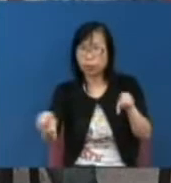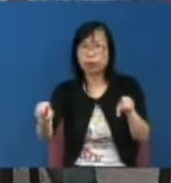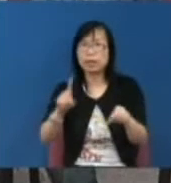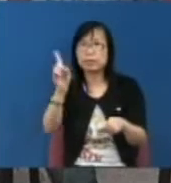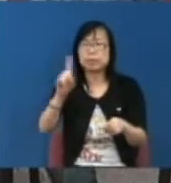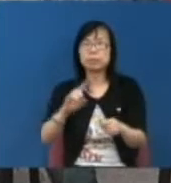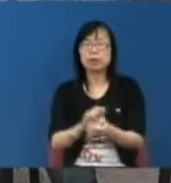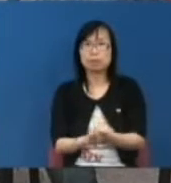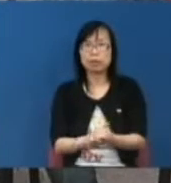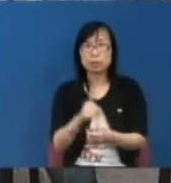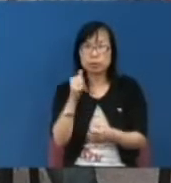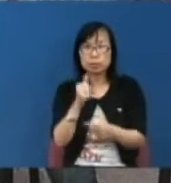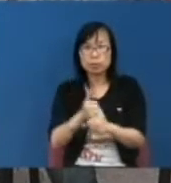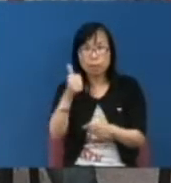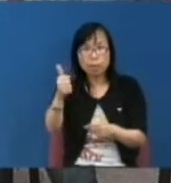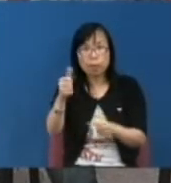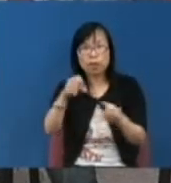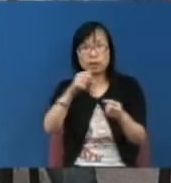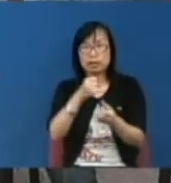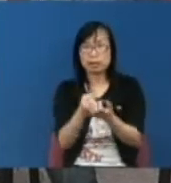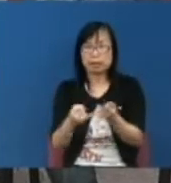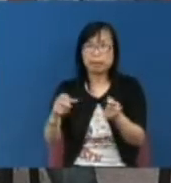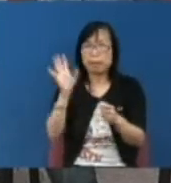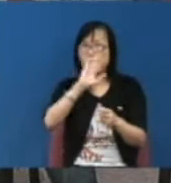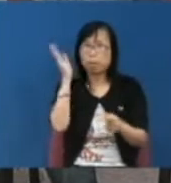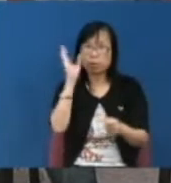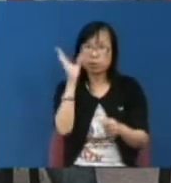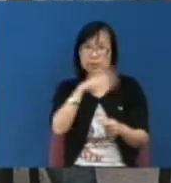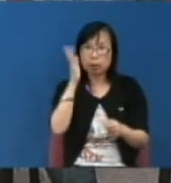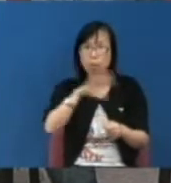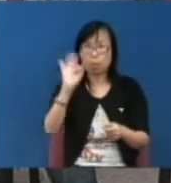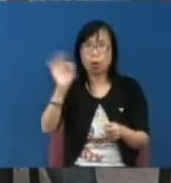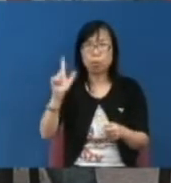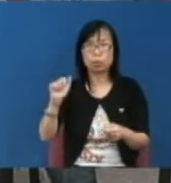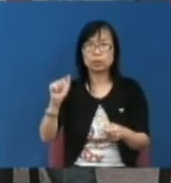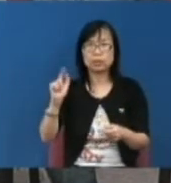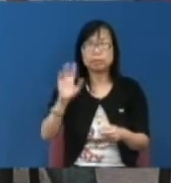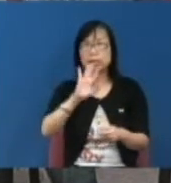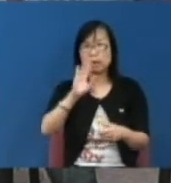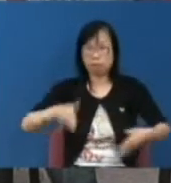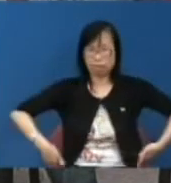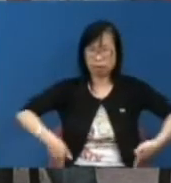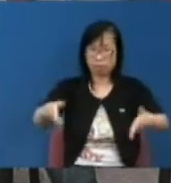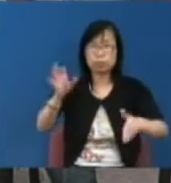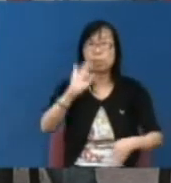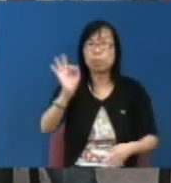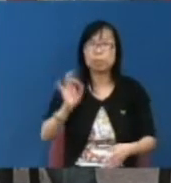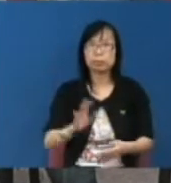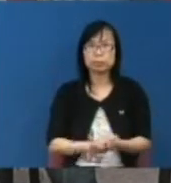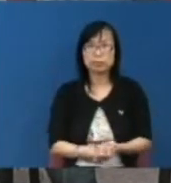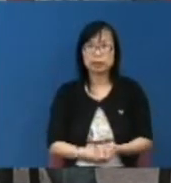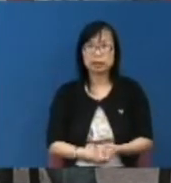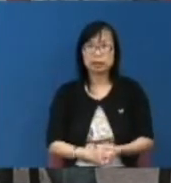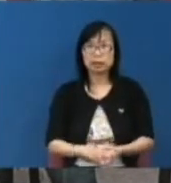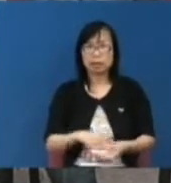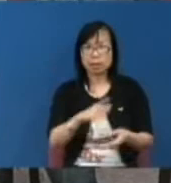持一個更加好的系統的生物化粉刺，沒有臭味又不會污染到 河流啊，或者甚至乎大灣排去